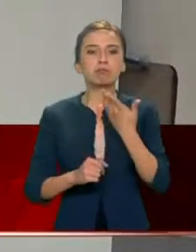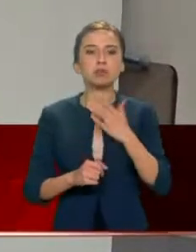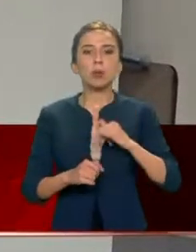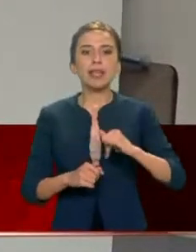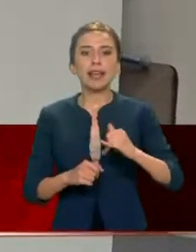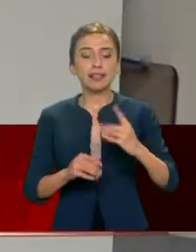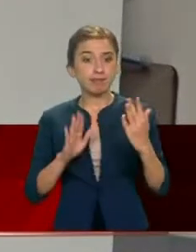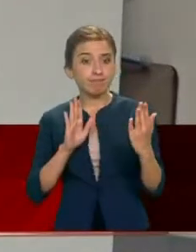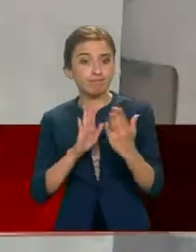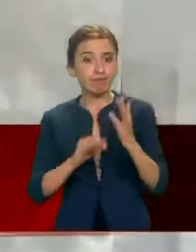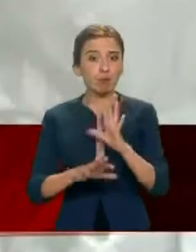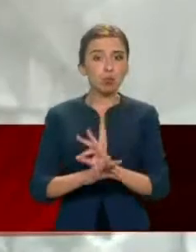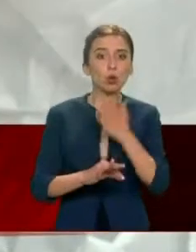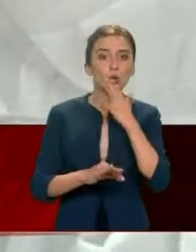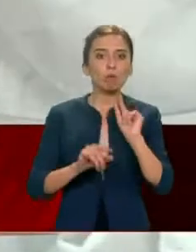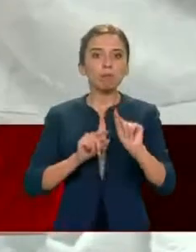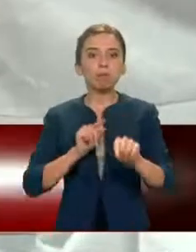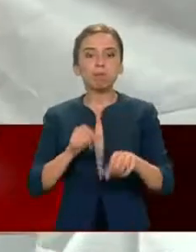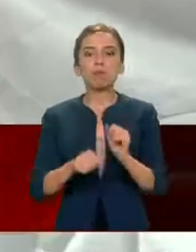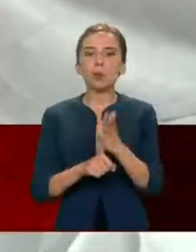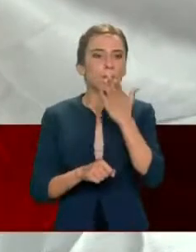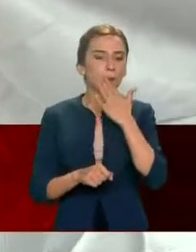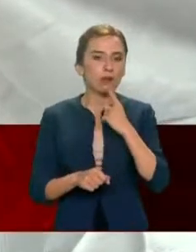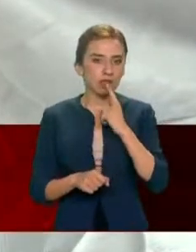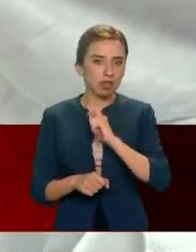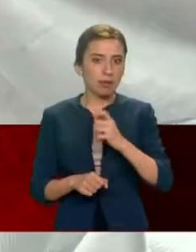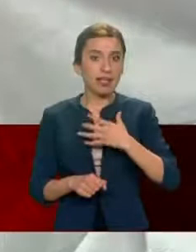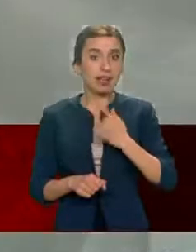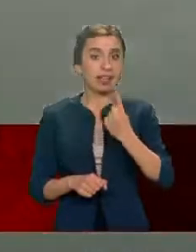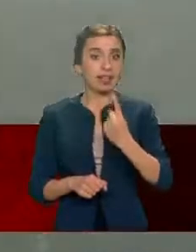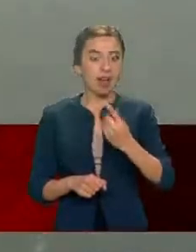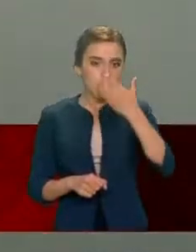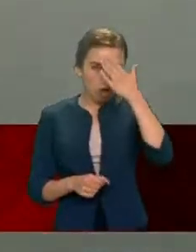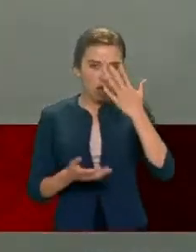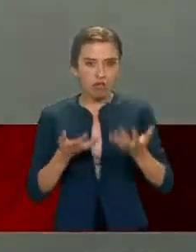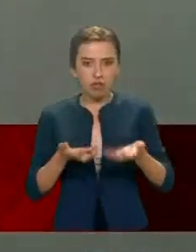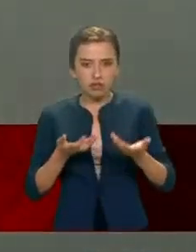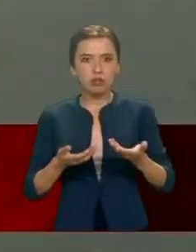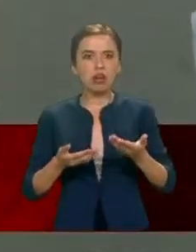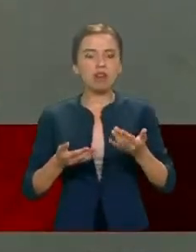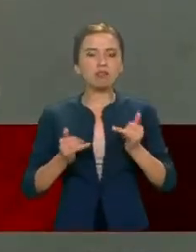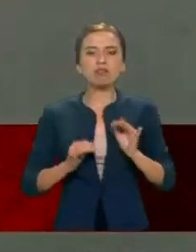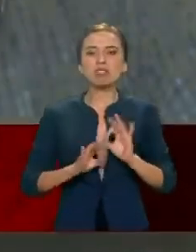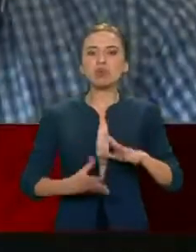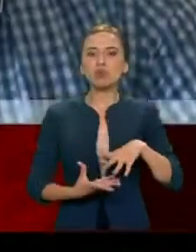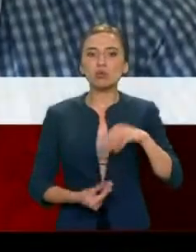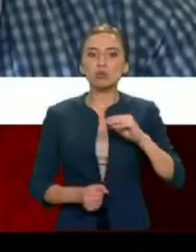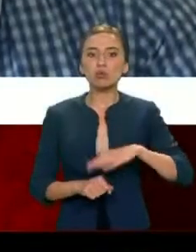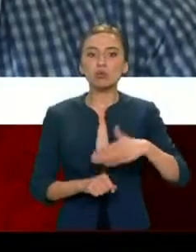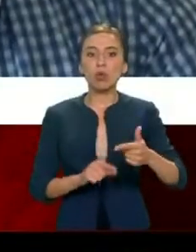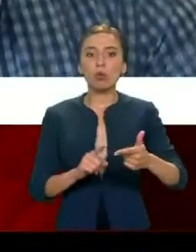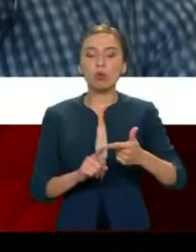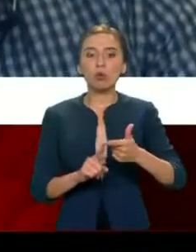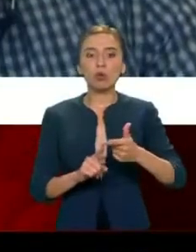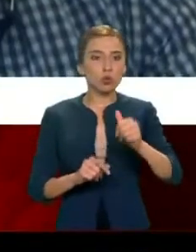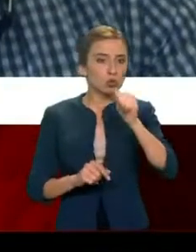yakın temas olmadıkça virüsün bulaşma ihtimali yok diyor. Virüs kendini önce ateş ve halsizlikle belli ediyor. Sonra ise İçi su